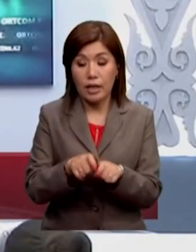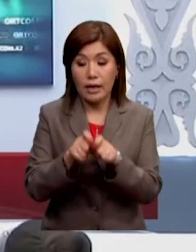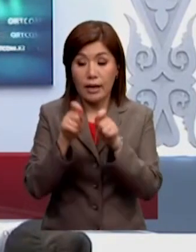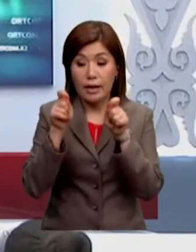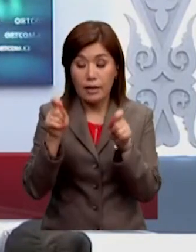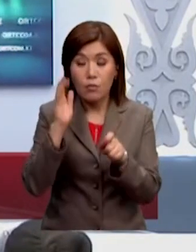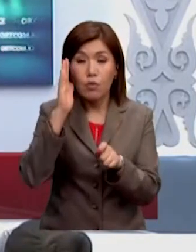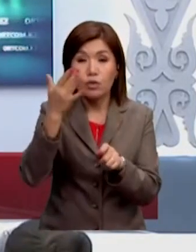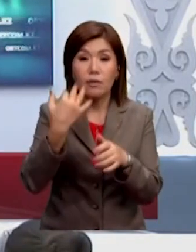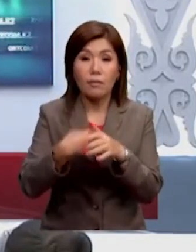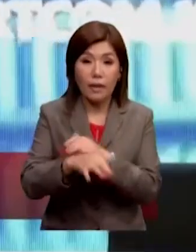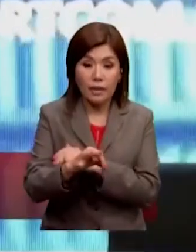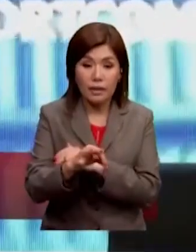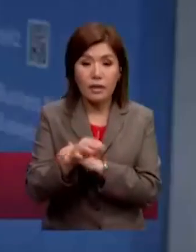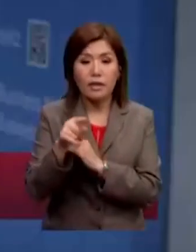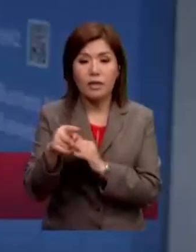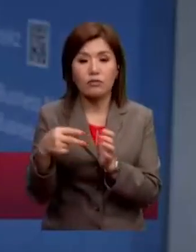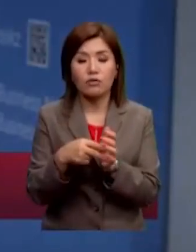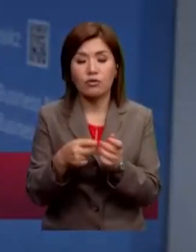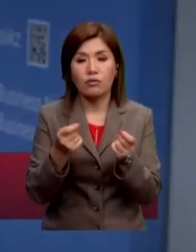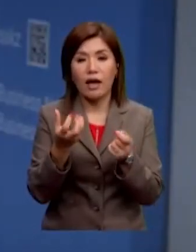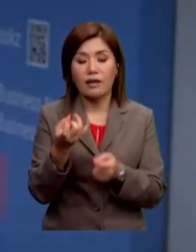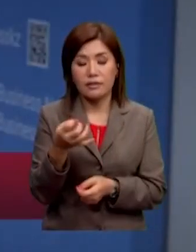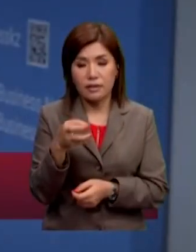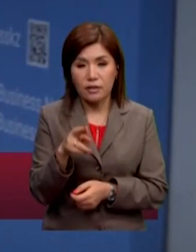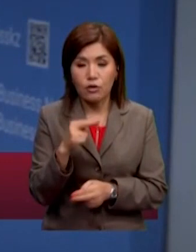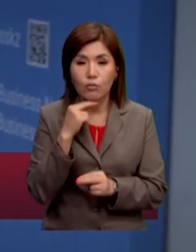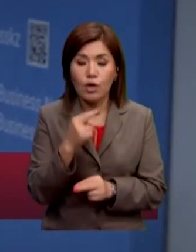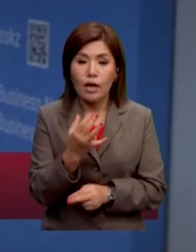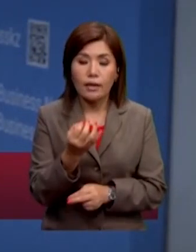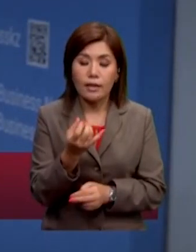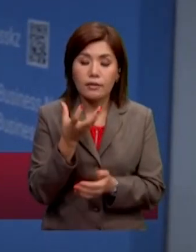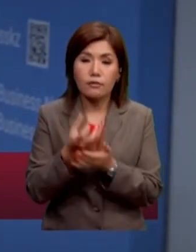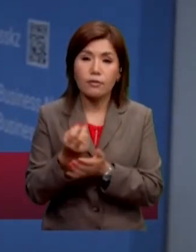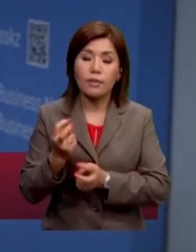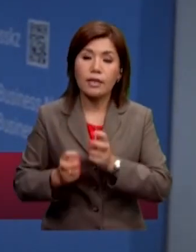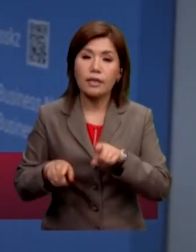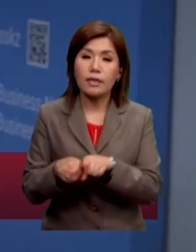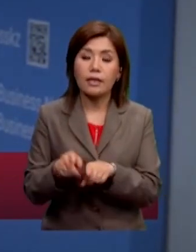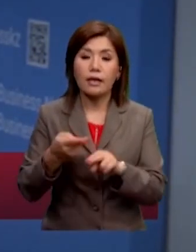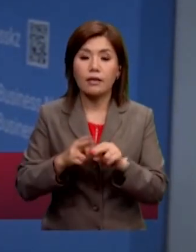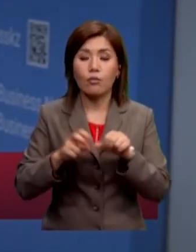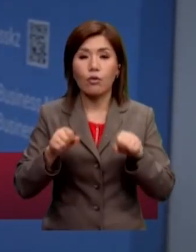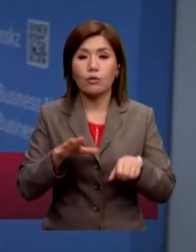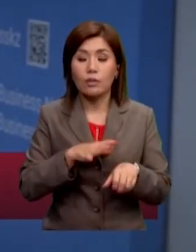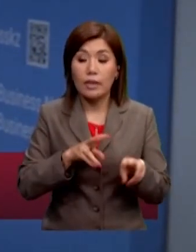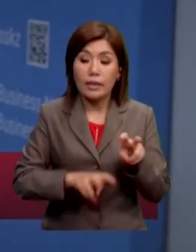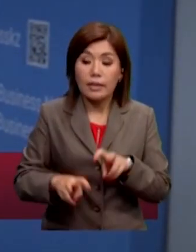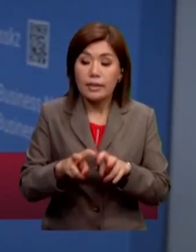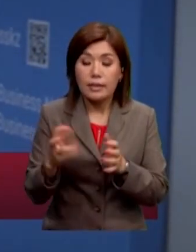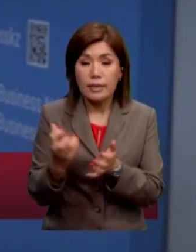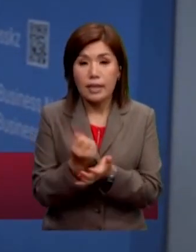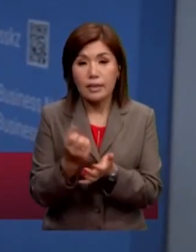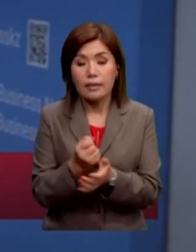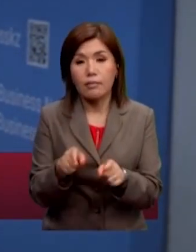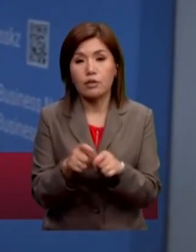их будущих планов влияет на стоимость их акций. Без внимания не остались и отечественные предприниматели. Теперь они могут найти необходимую информацию